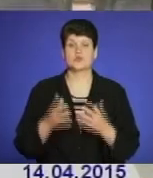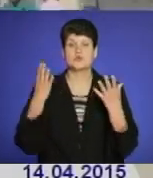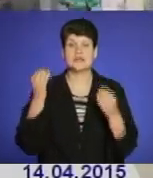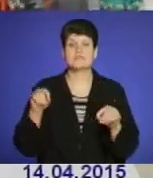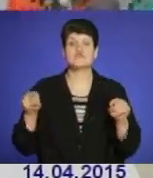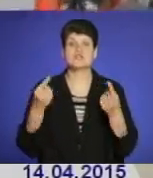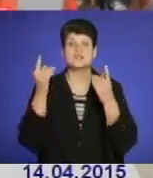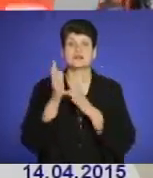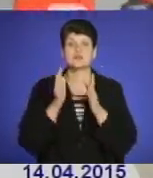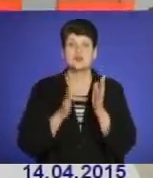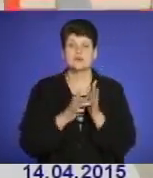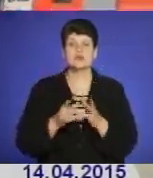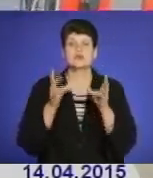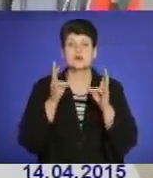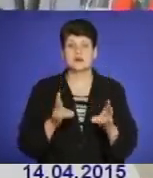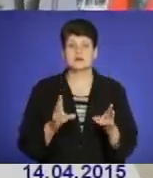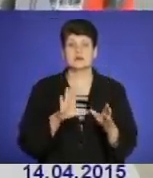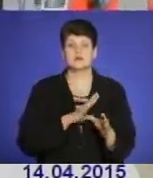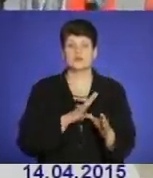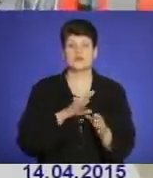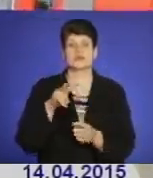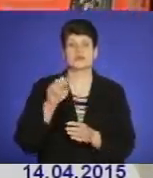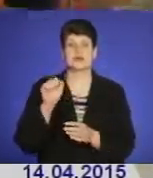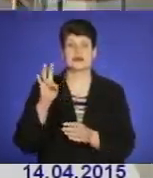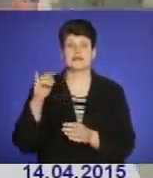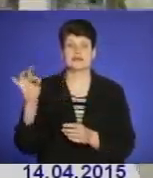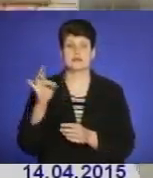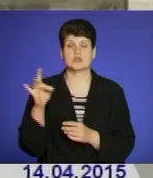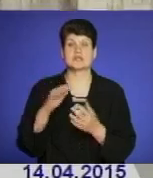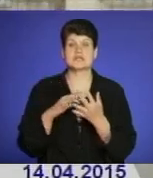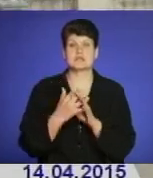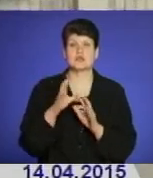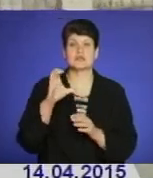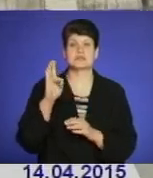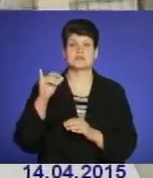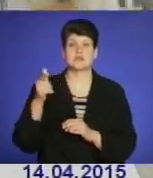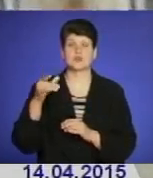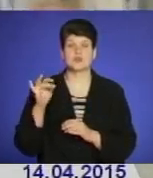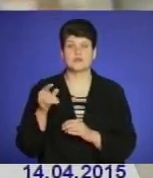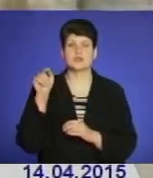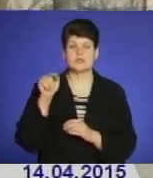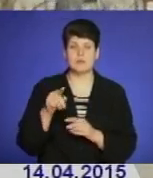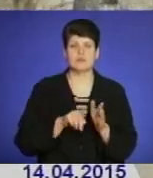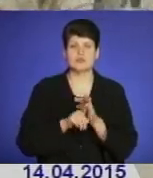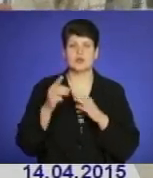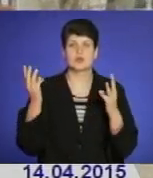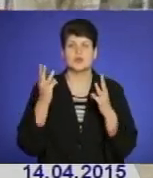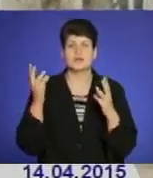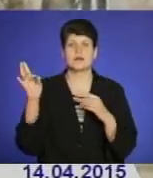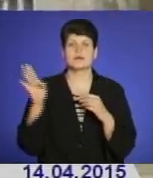Воскресіння Христового лихо трапилось у селі Снігурівка Лановецького району. Там загорілася Українська православна церква Київського